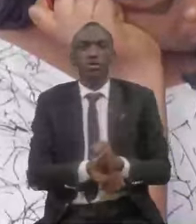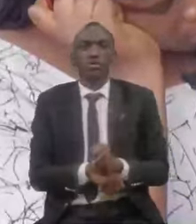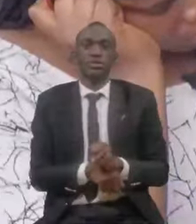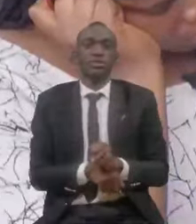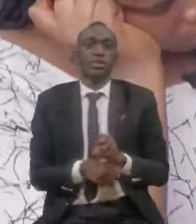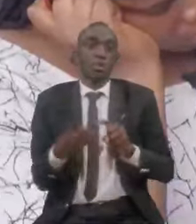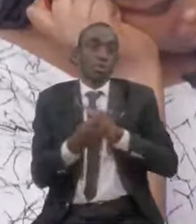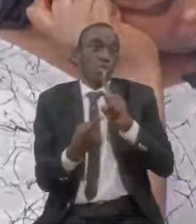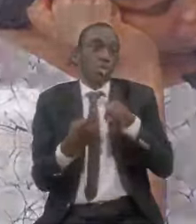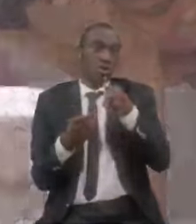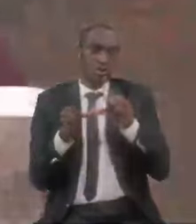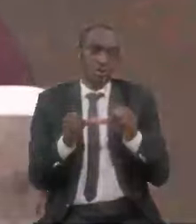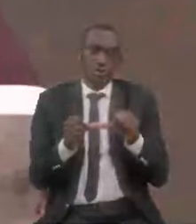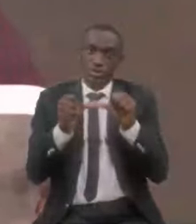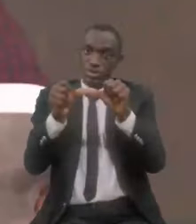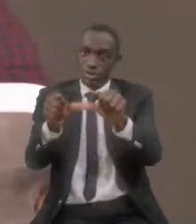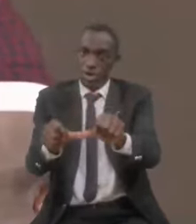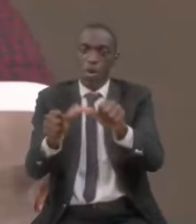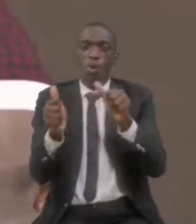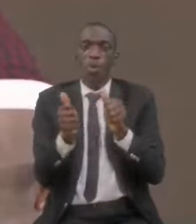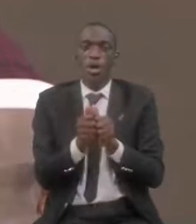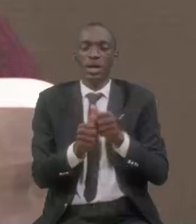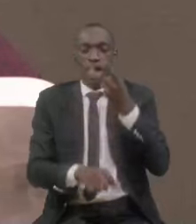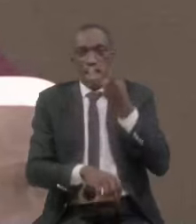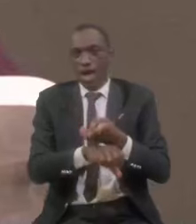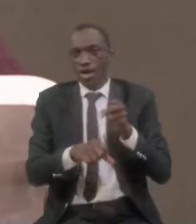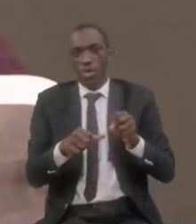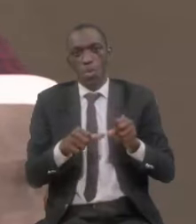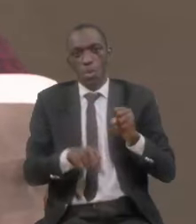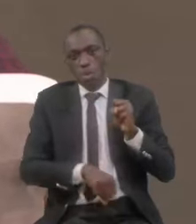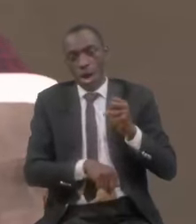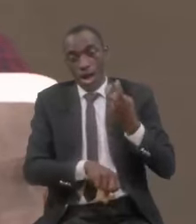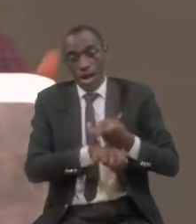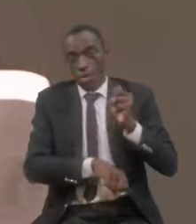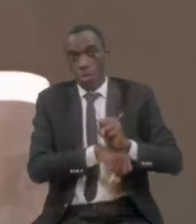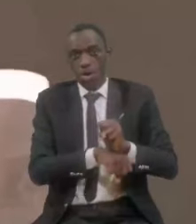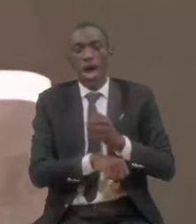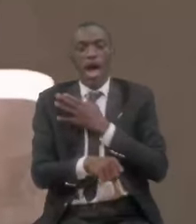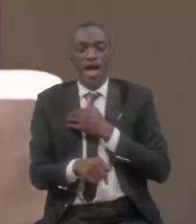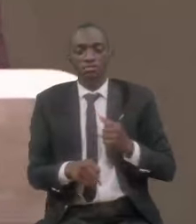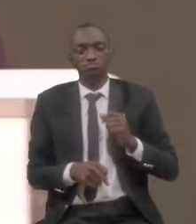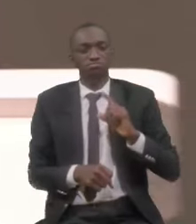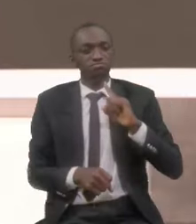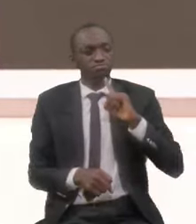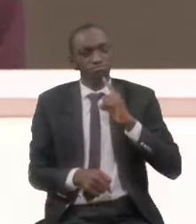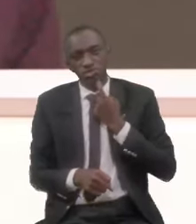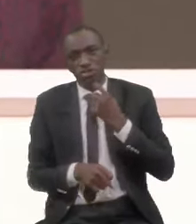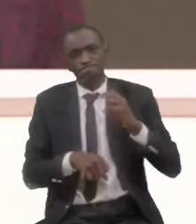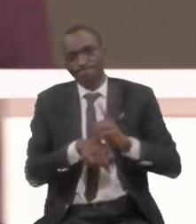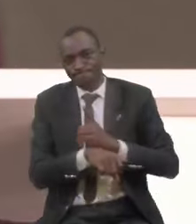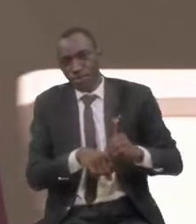Quand tu continues, le Dieu labeur, et en étant laborieux, peu importe